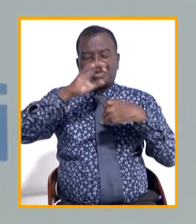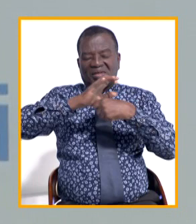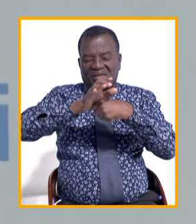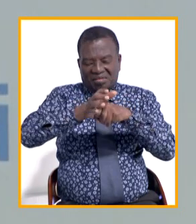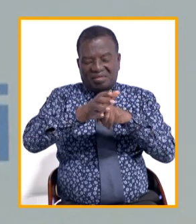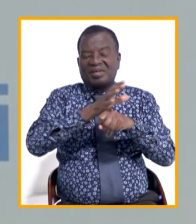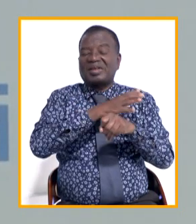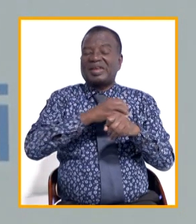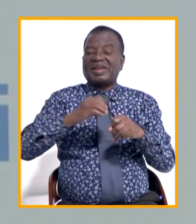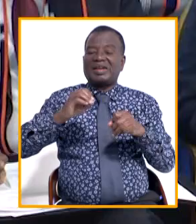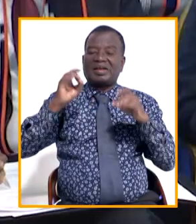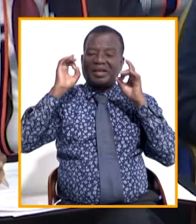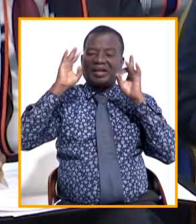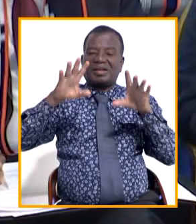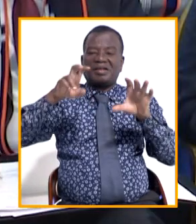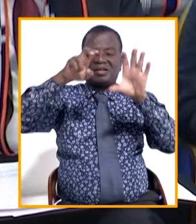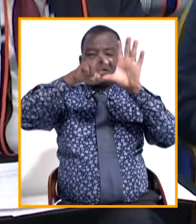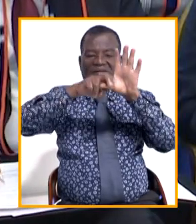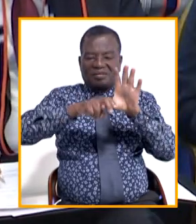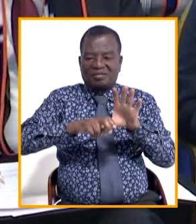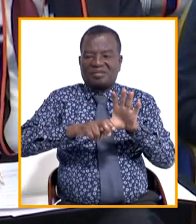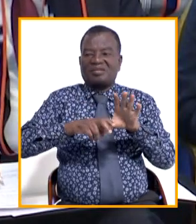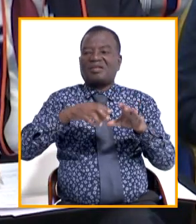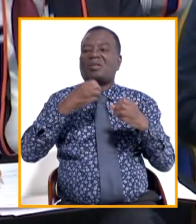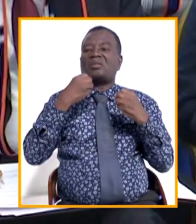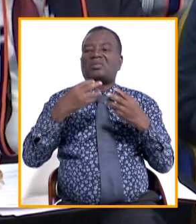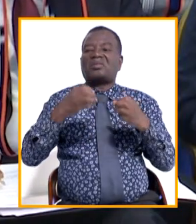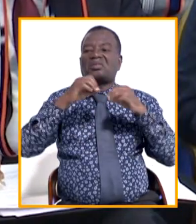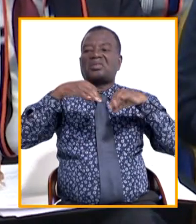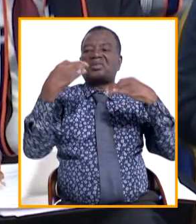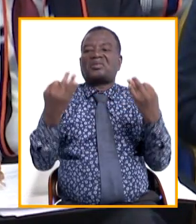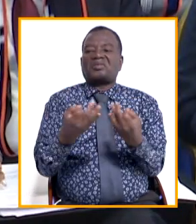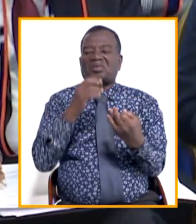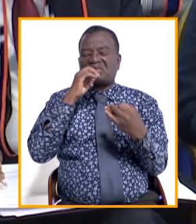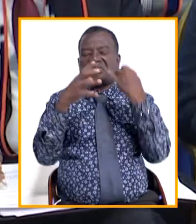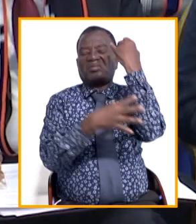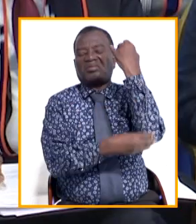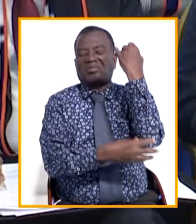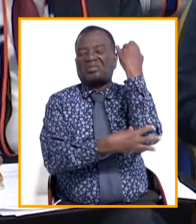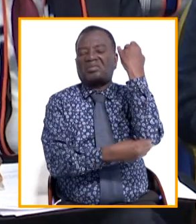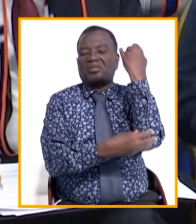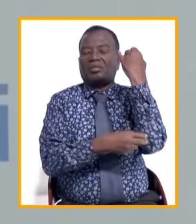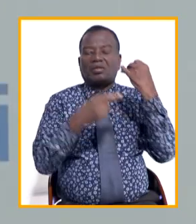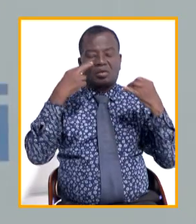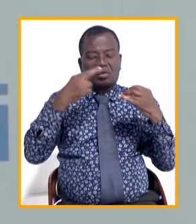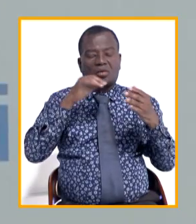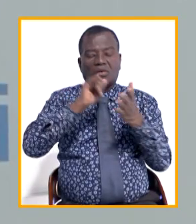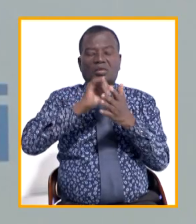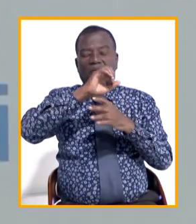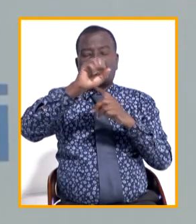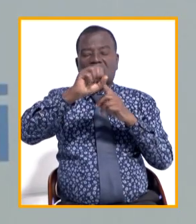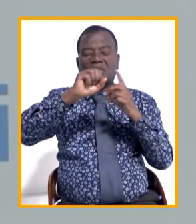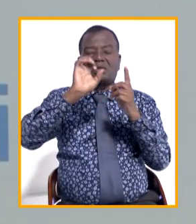tout récemment la crise en Ukraine, précipitant ainsi de nombreuses familles dans l'extrême pauvreté. Au regard de cette situation